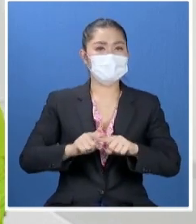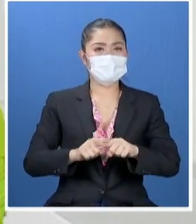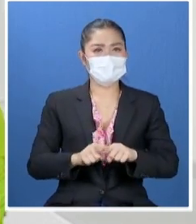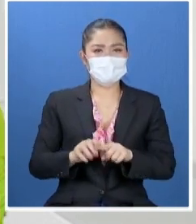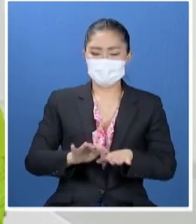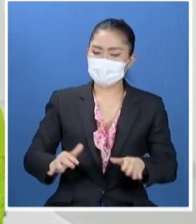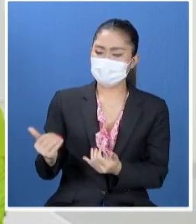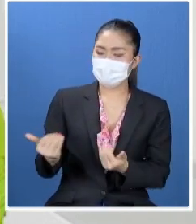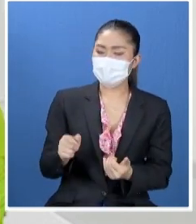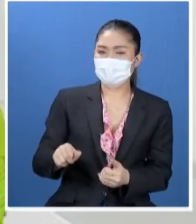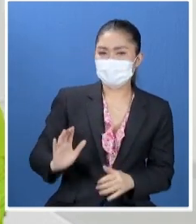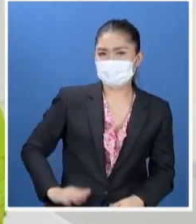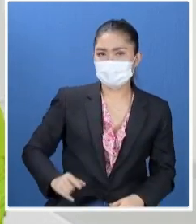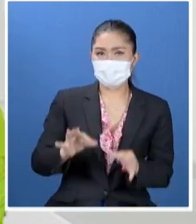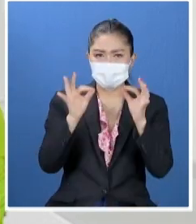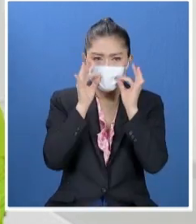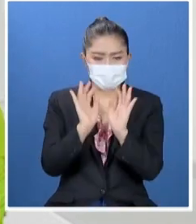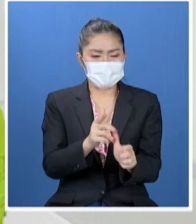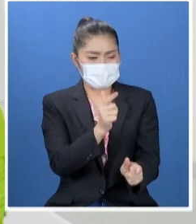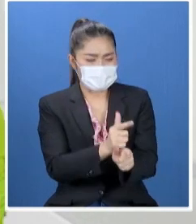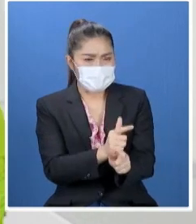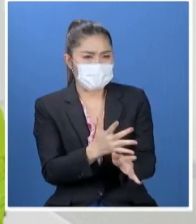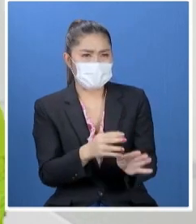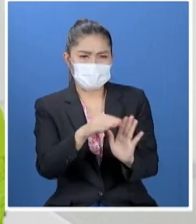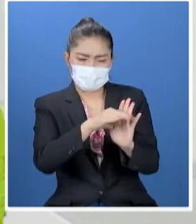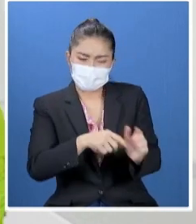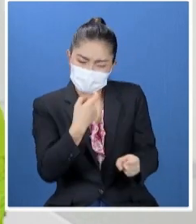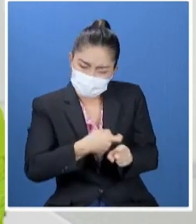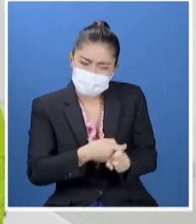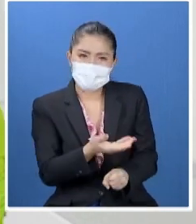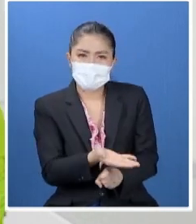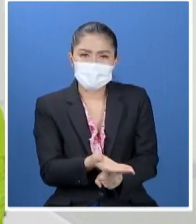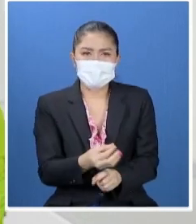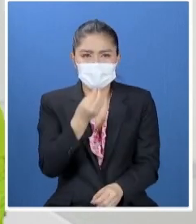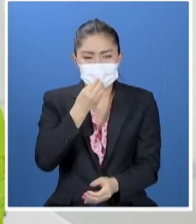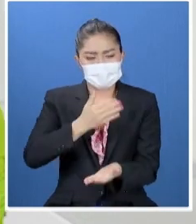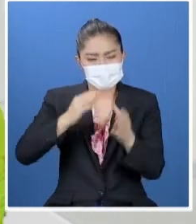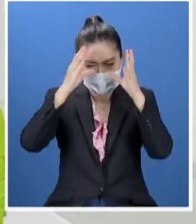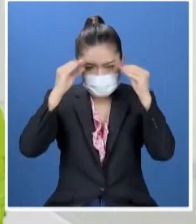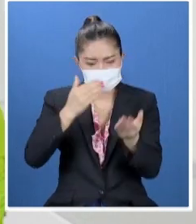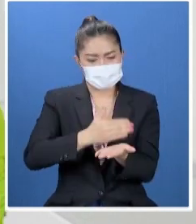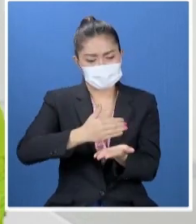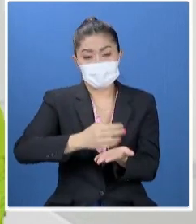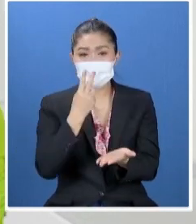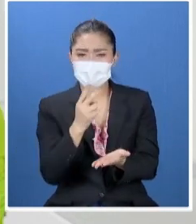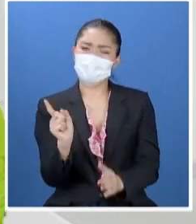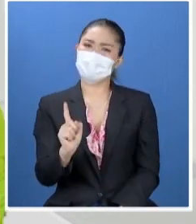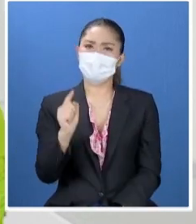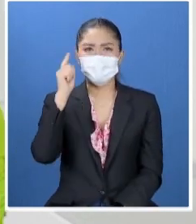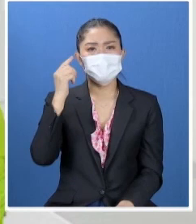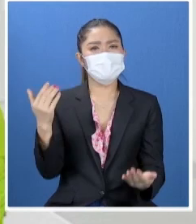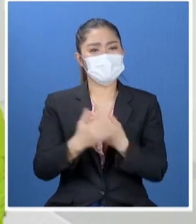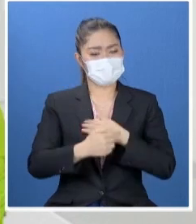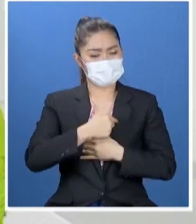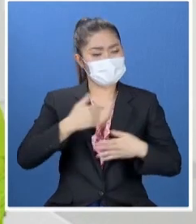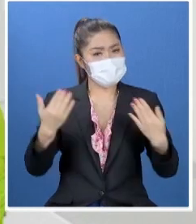ล้วก็น้องๆอ๋อเดี๋ยวจะต้องเอาไปฝากเขาเลี้ยงโอ้โหหลายขั้นตอนมากเลยนะคะเนี่ยกว่าจะได้ทานพิซซ่าที่อิตาลีหรือว่าเราเปลี่ยนใ